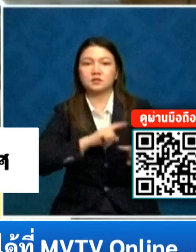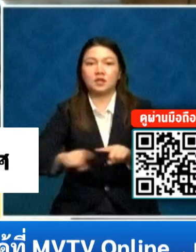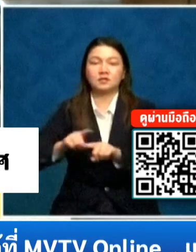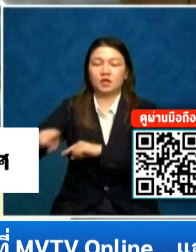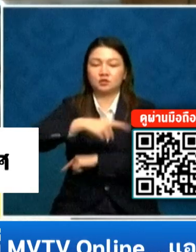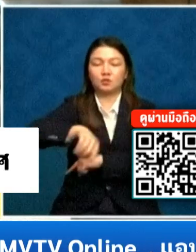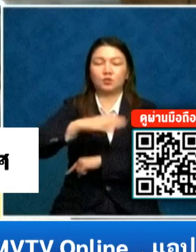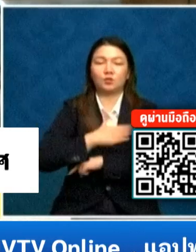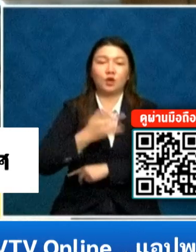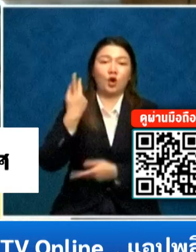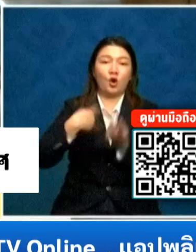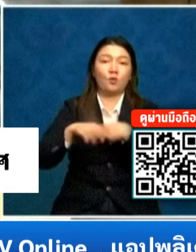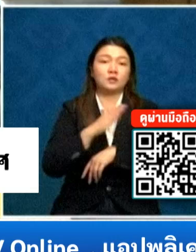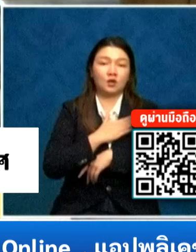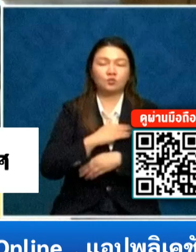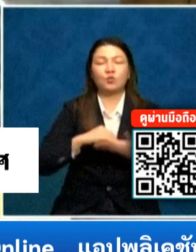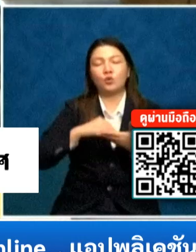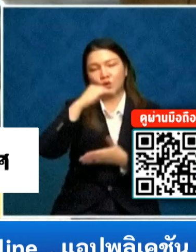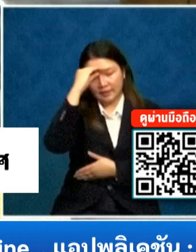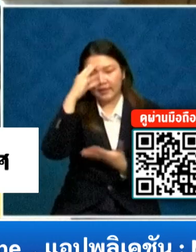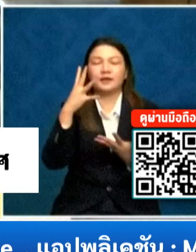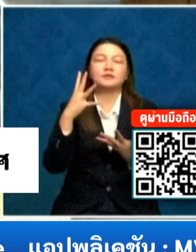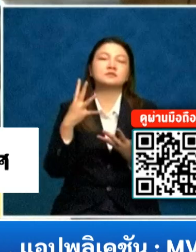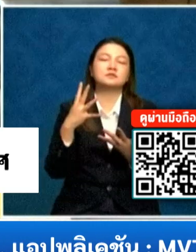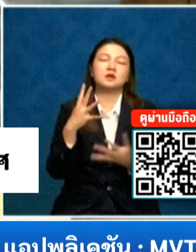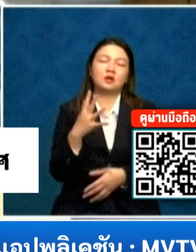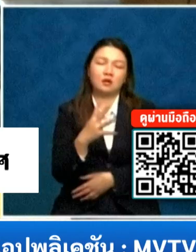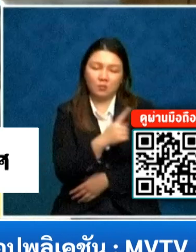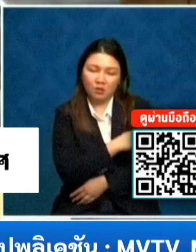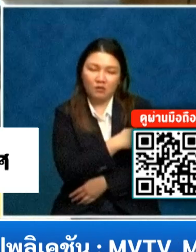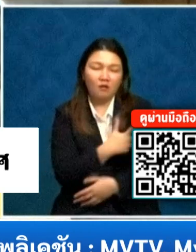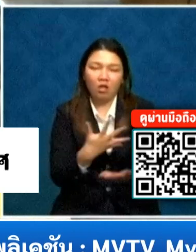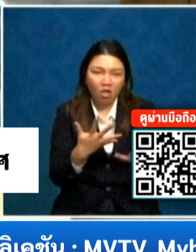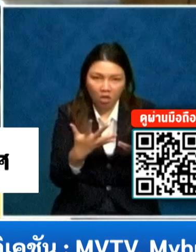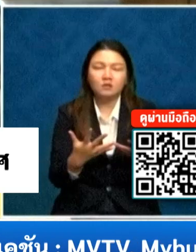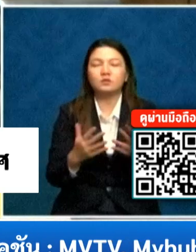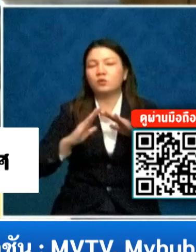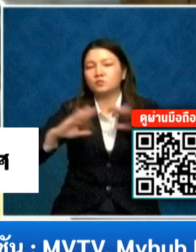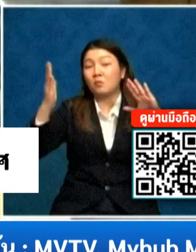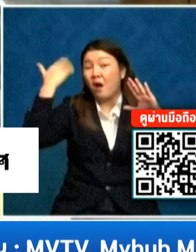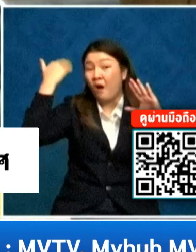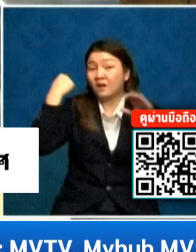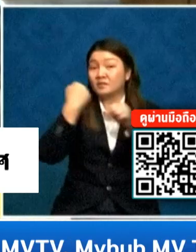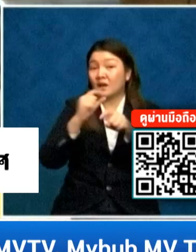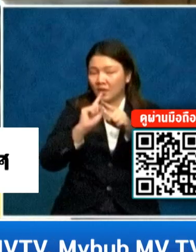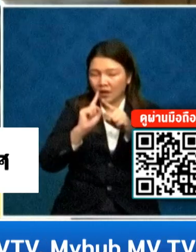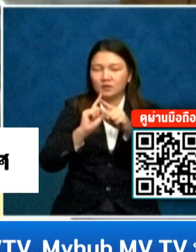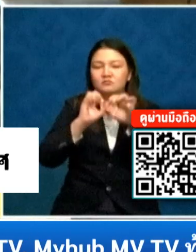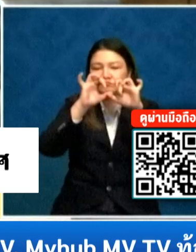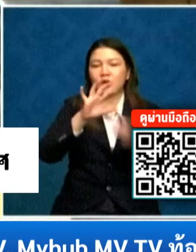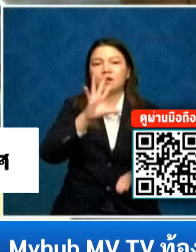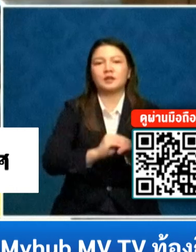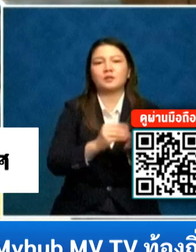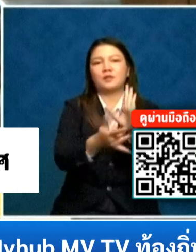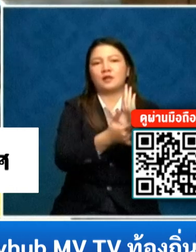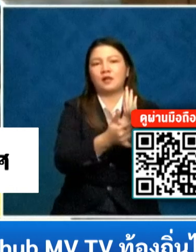มีอยู่ไม่ว่าจะเป็นเรื่องของการศึกษาในเรื่องของการประสบการณ์ทำงานก็อยู่ในข้อมูลในดิจิทัลไ